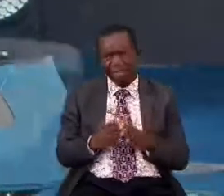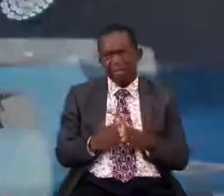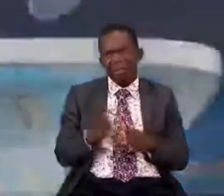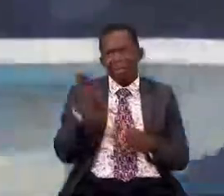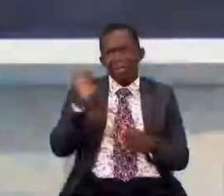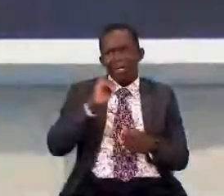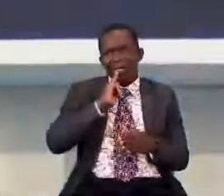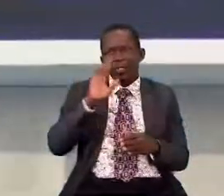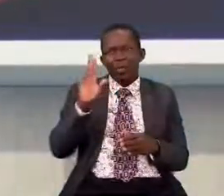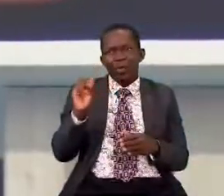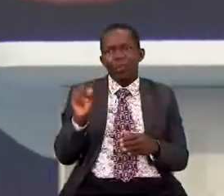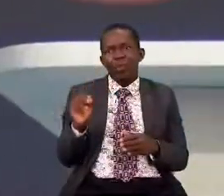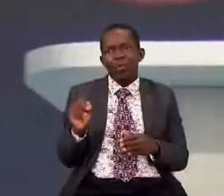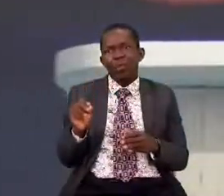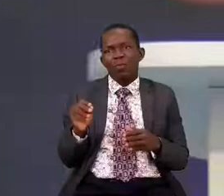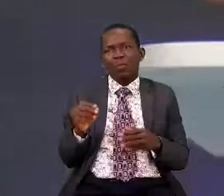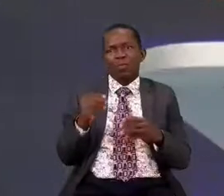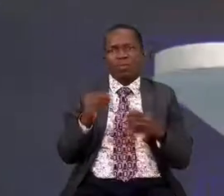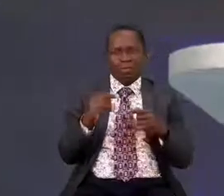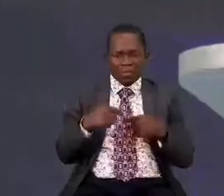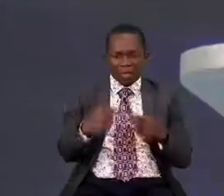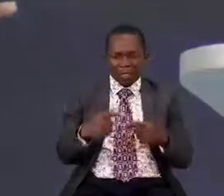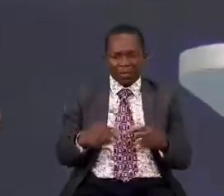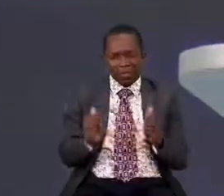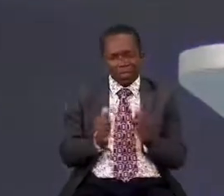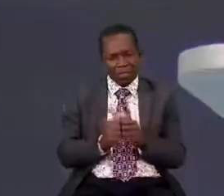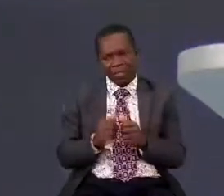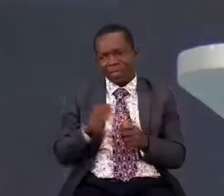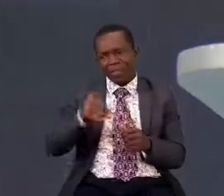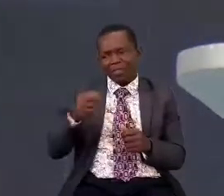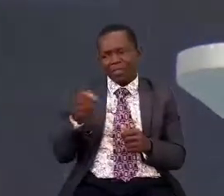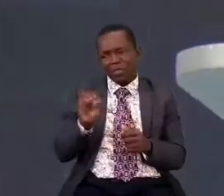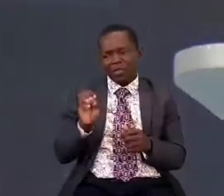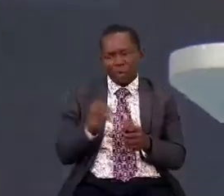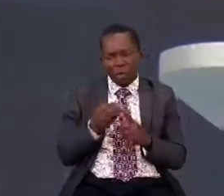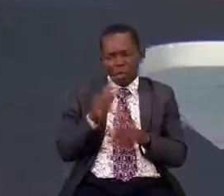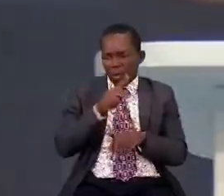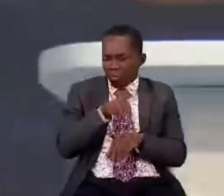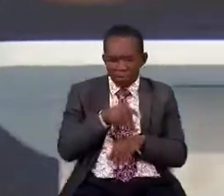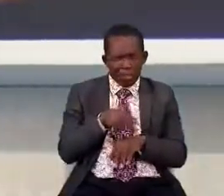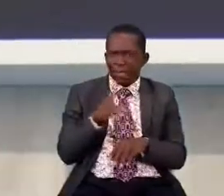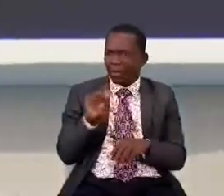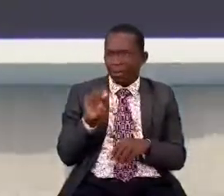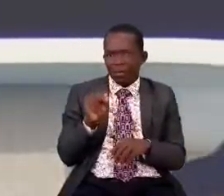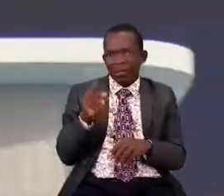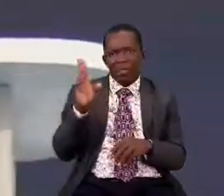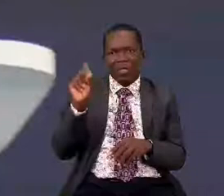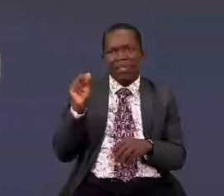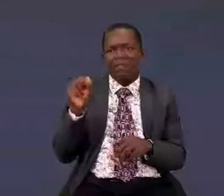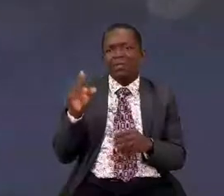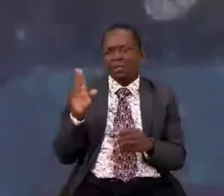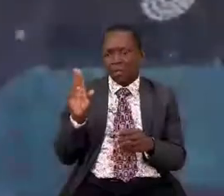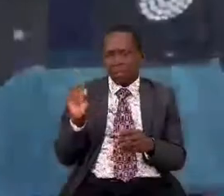de lutte, il n'y a pas de campagne. Paul, allant vers l'église et disant, vous